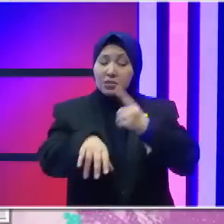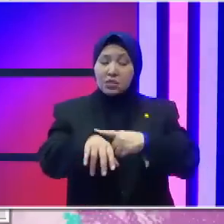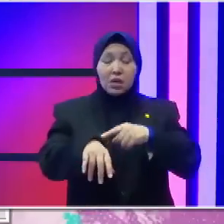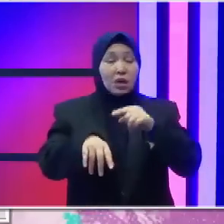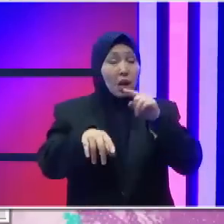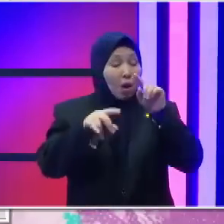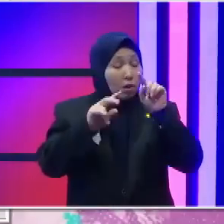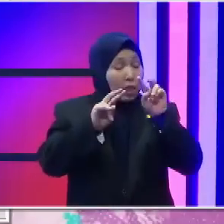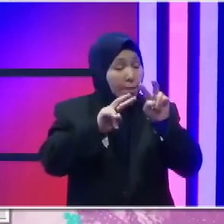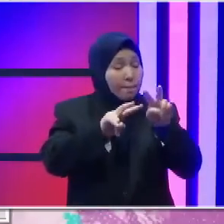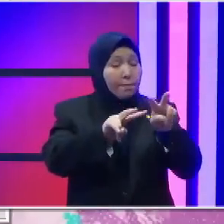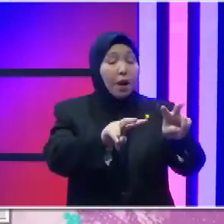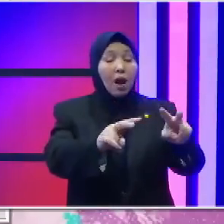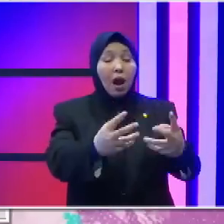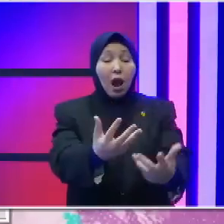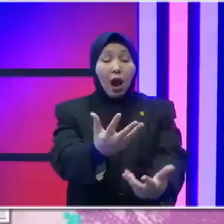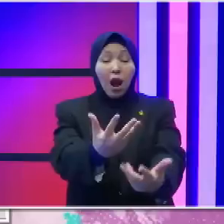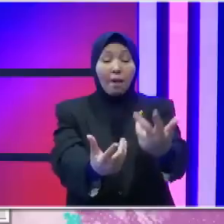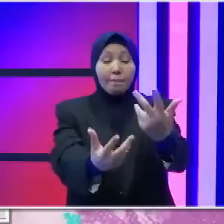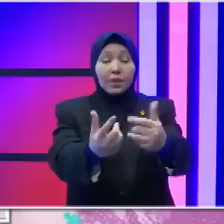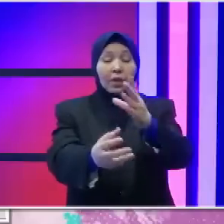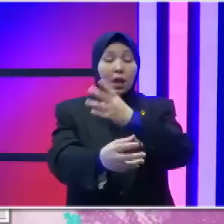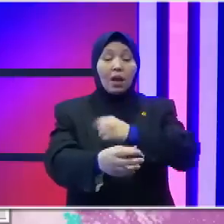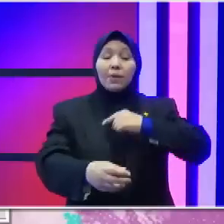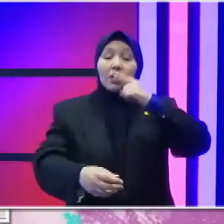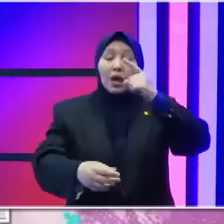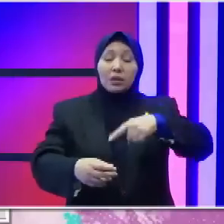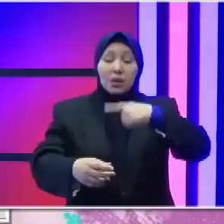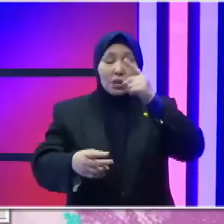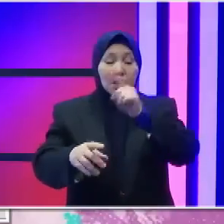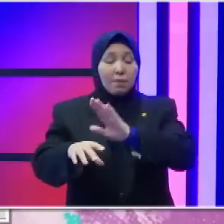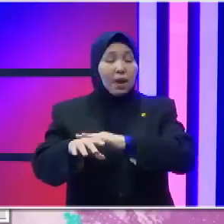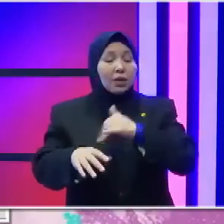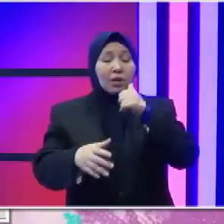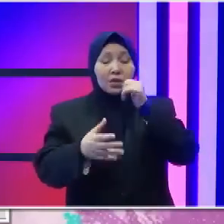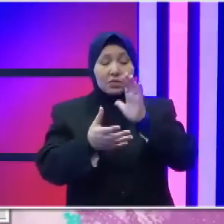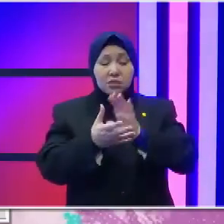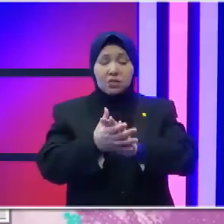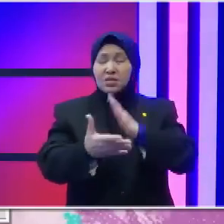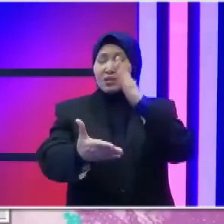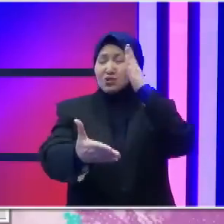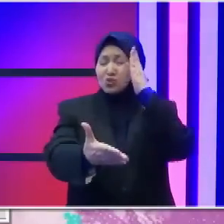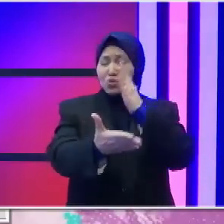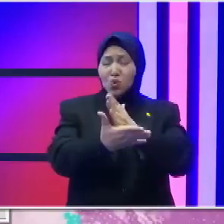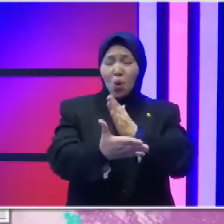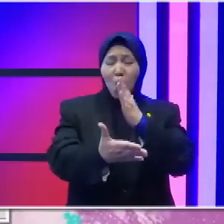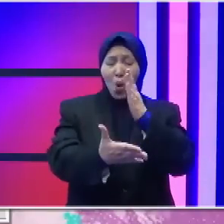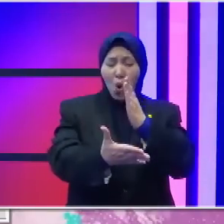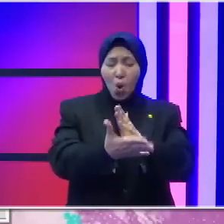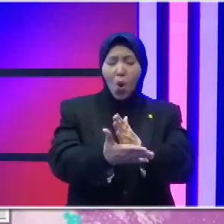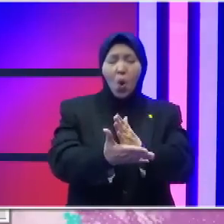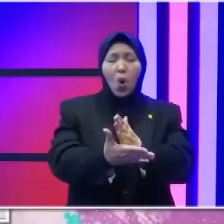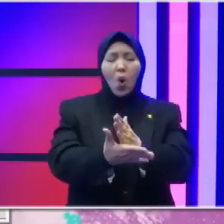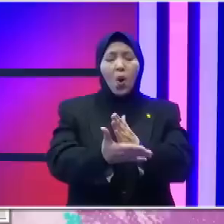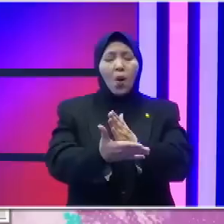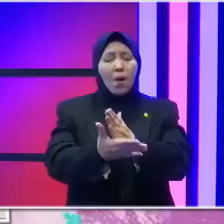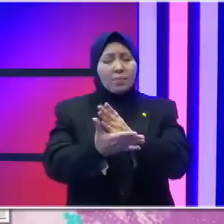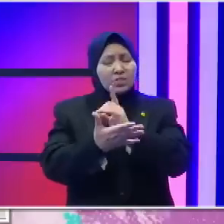رأى نارا فقال لأهلهم كثوا